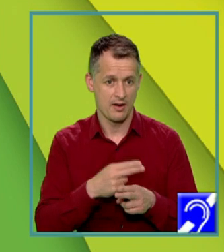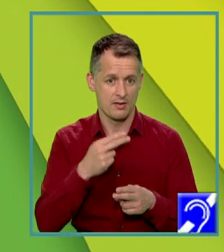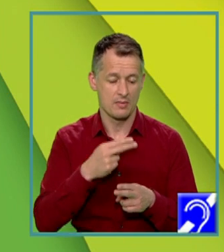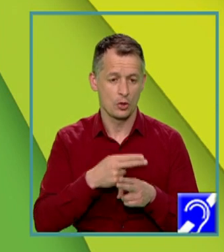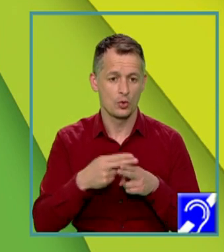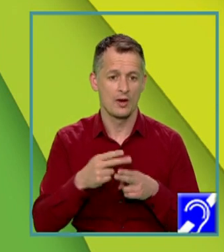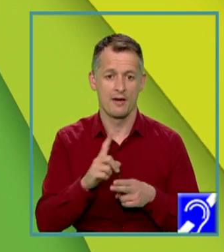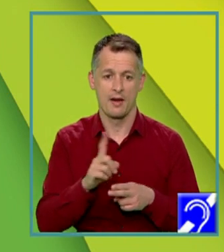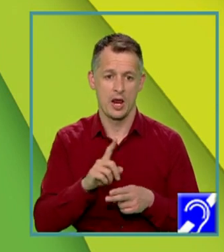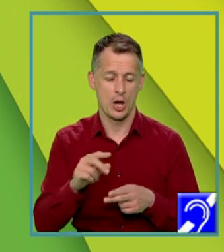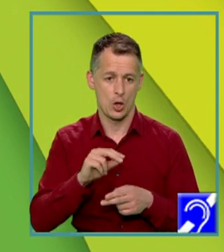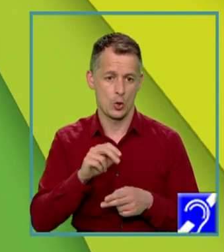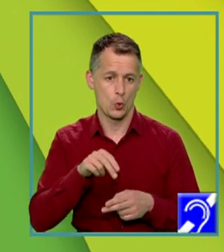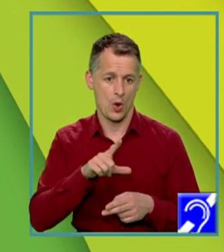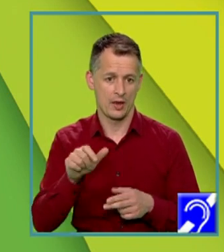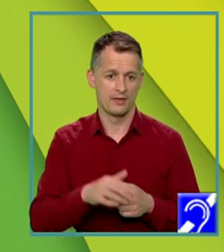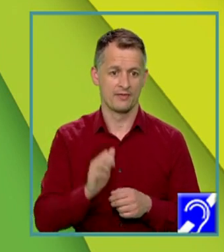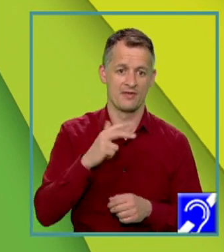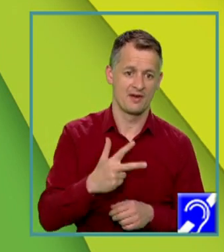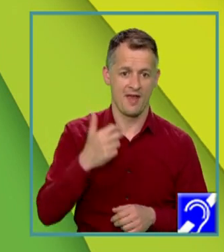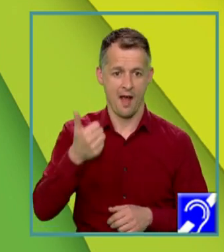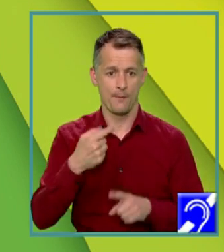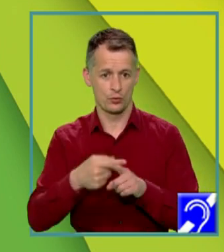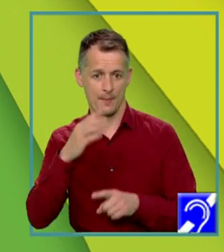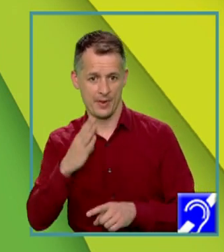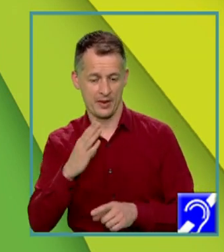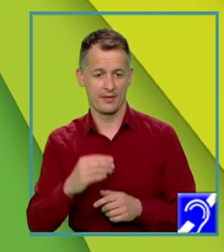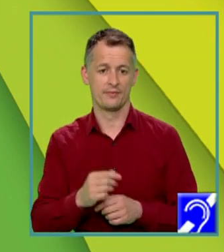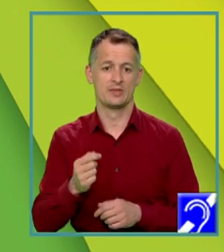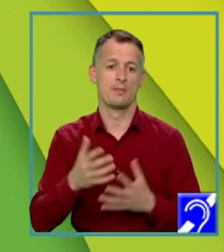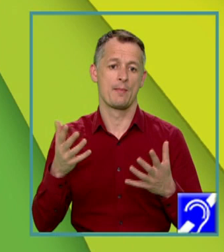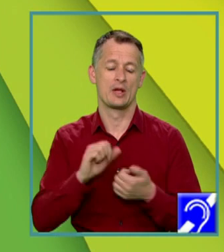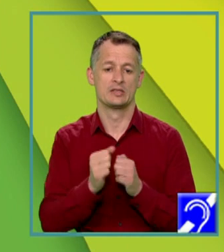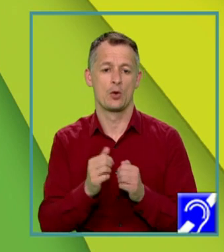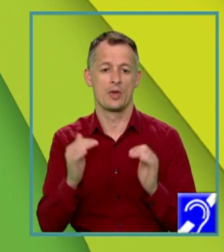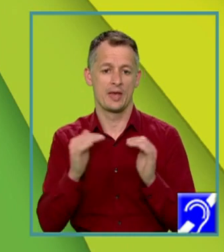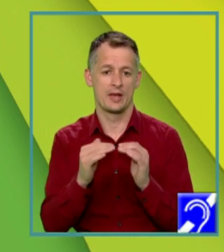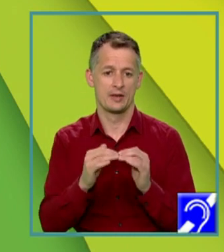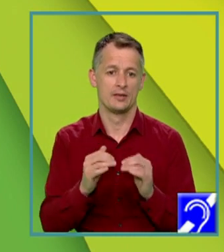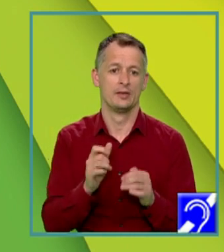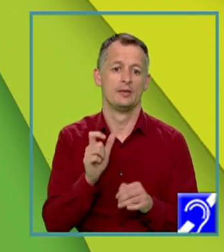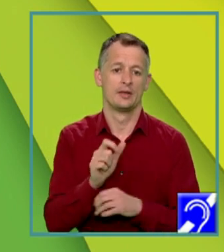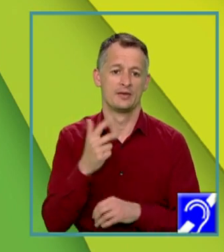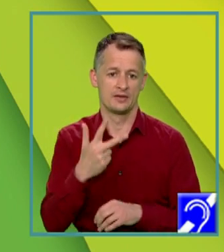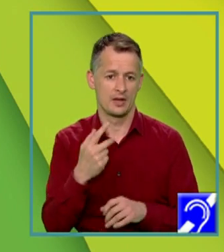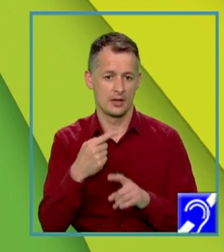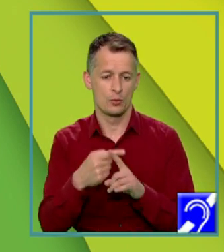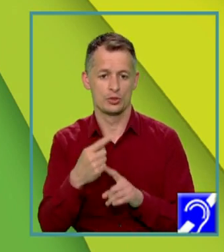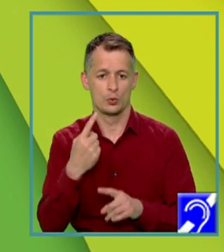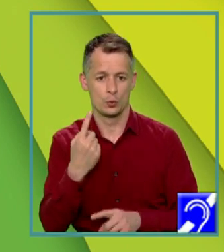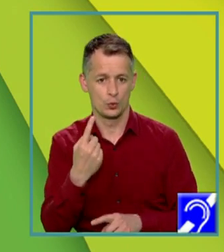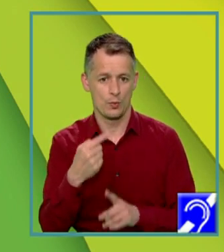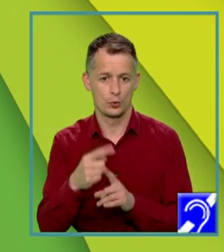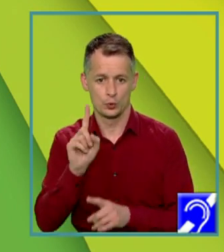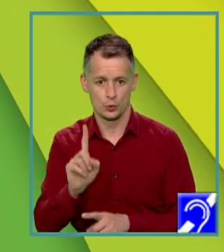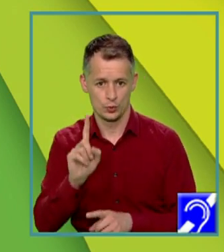rezultat că 3-a plus b este mai mare sau egal decât 3 înmulțit cu unu plus unu